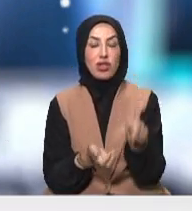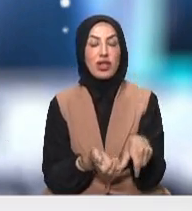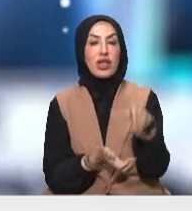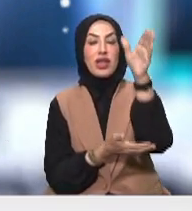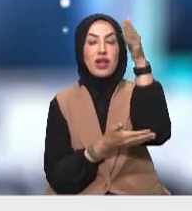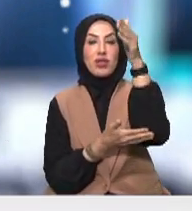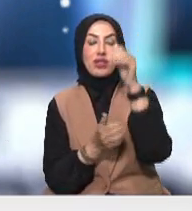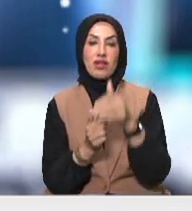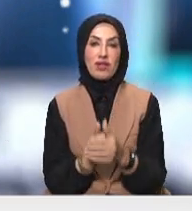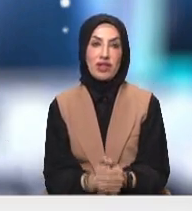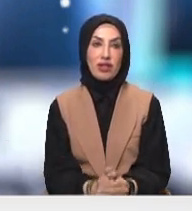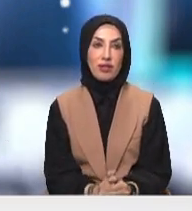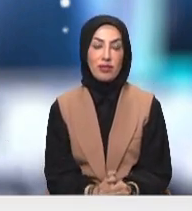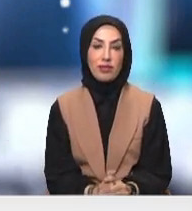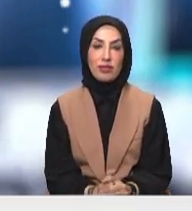الجار الله